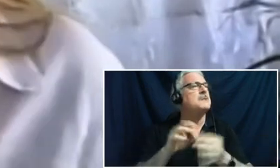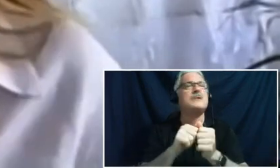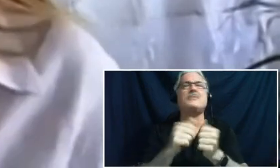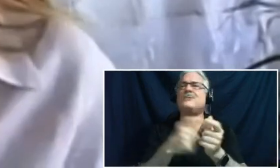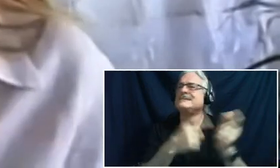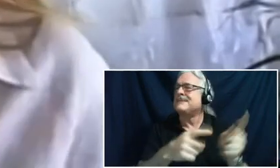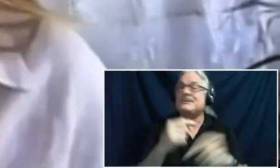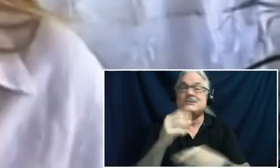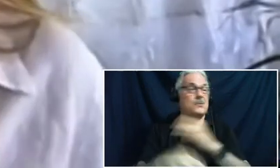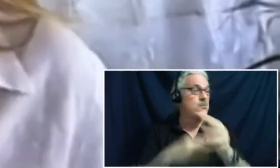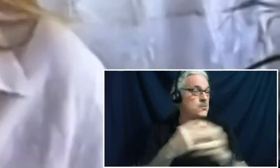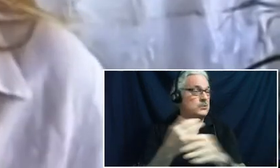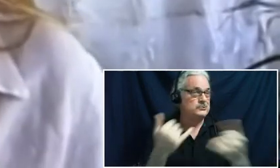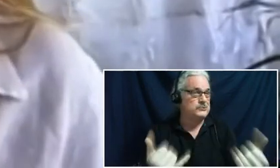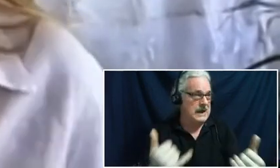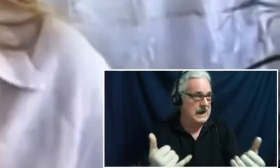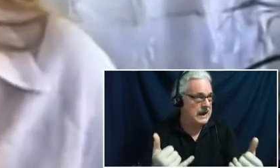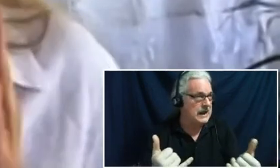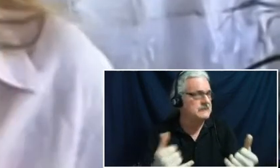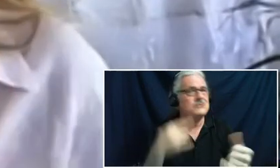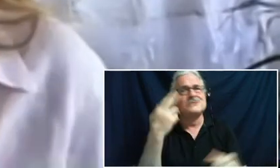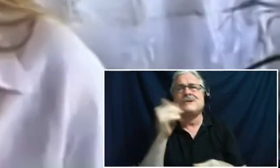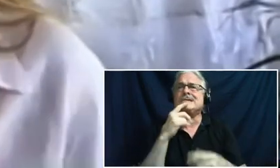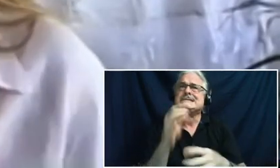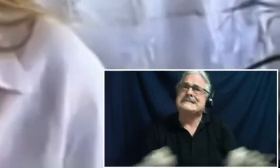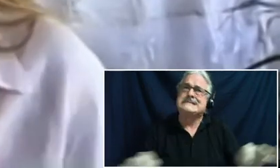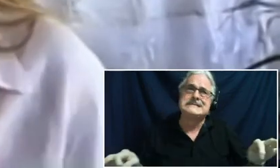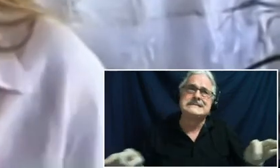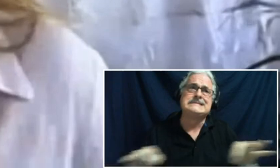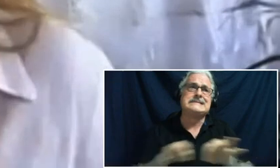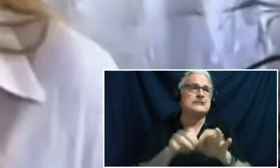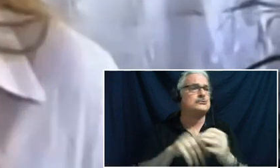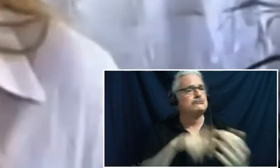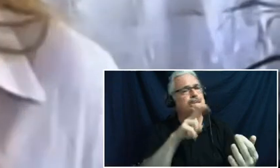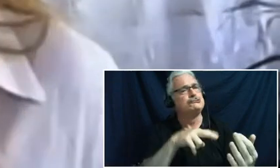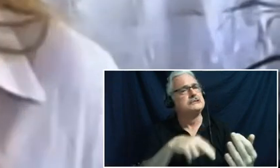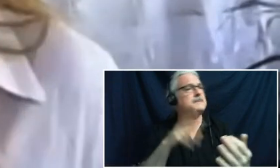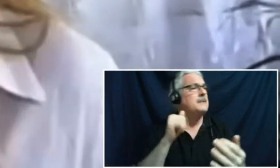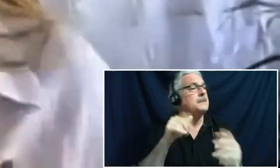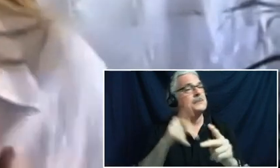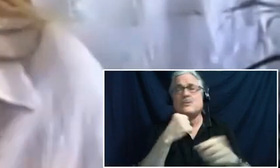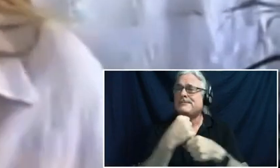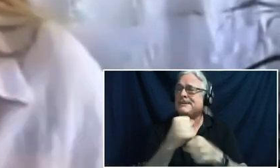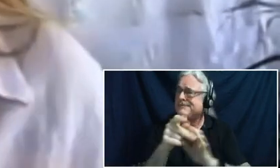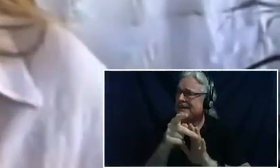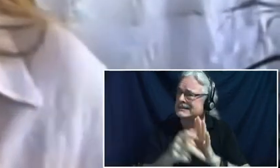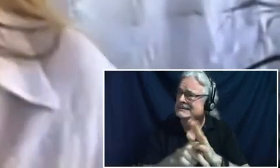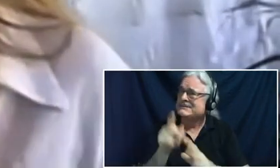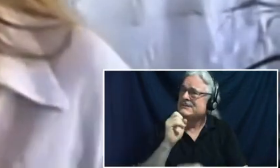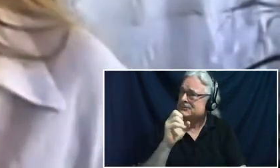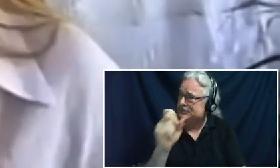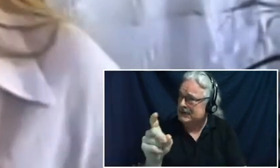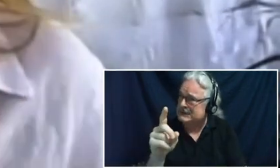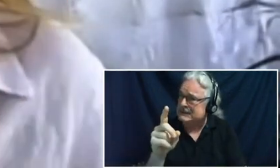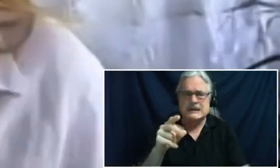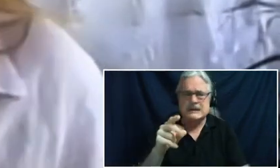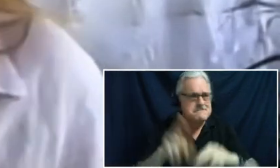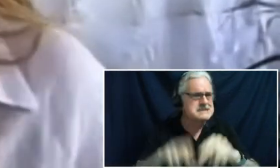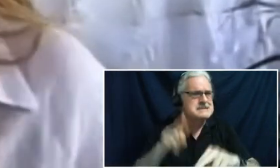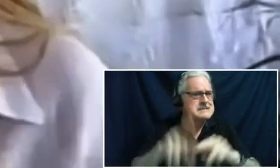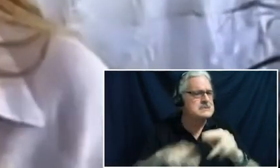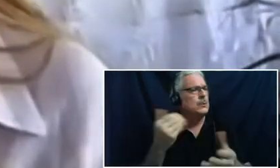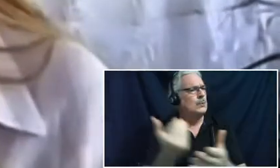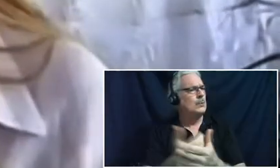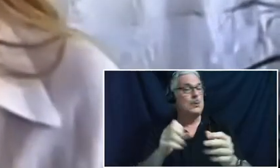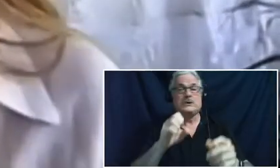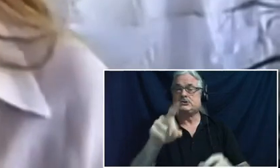actuellement et pourquoi il est essentiel qu'il soit lu par les décideurs politiques dans le domaine de l'éducation, alors qu'ils vont reconstruire les systèmes